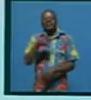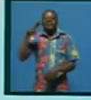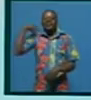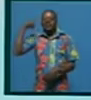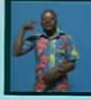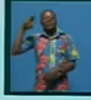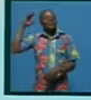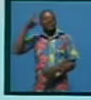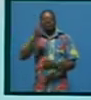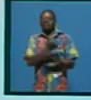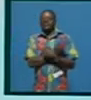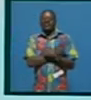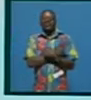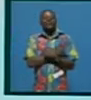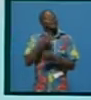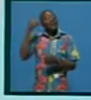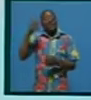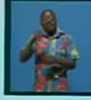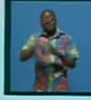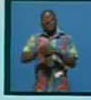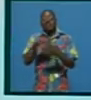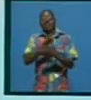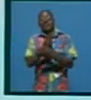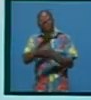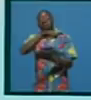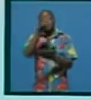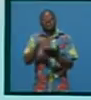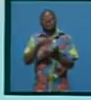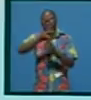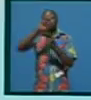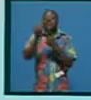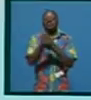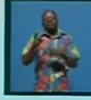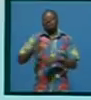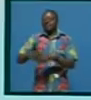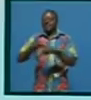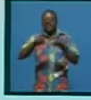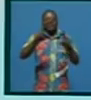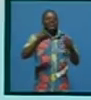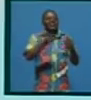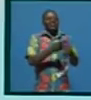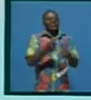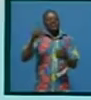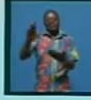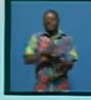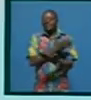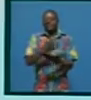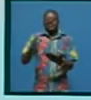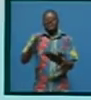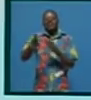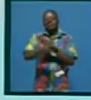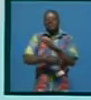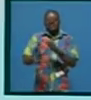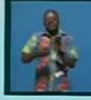empreintes d'embûches entre personnes issues de milieux sociaux différents. Le premier album musical de l'artiste principale a été